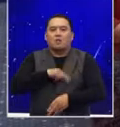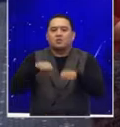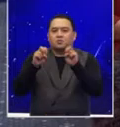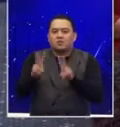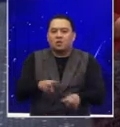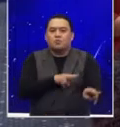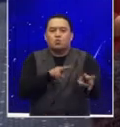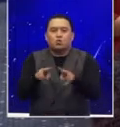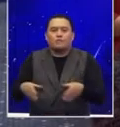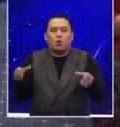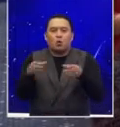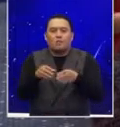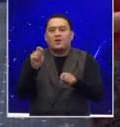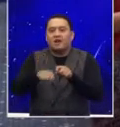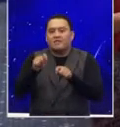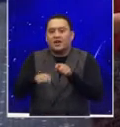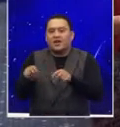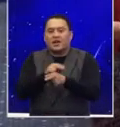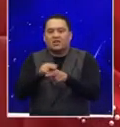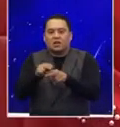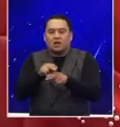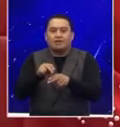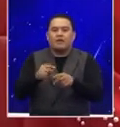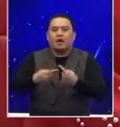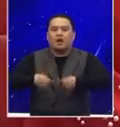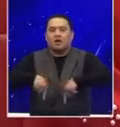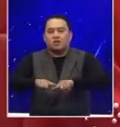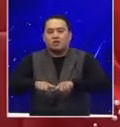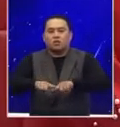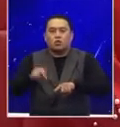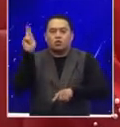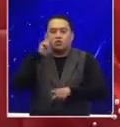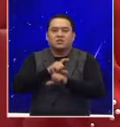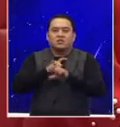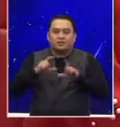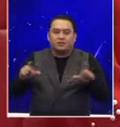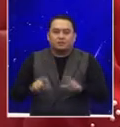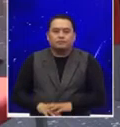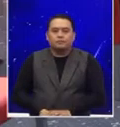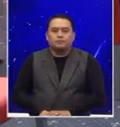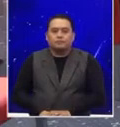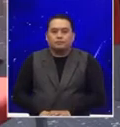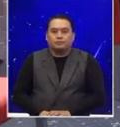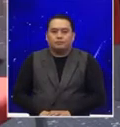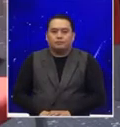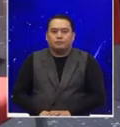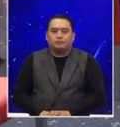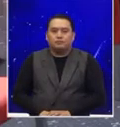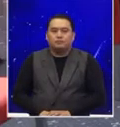специальных мониторинговых групп, проверка лечебно-профилактических организаций и учебных заведений.